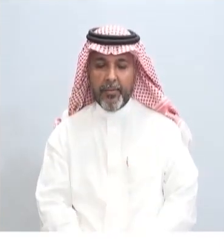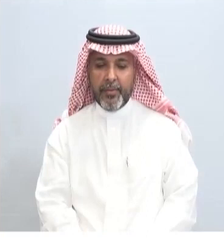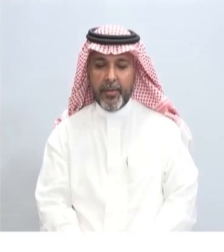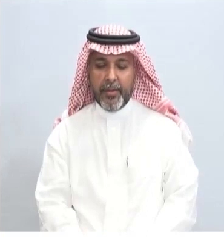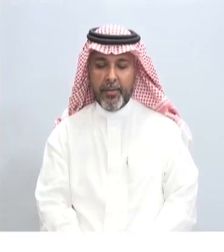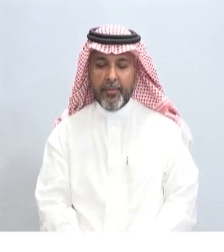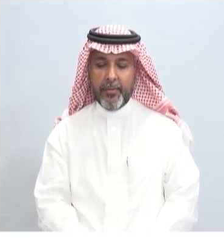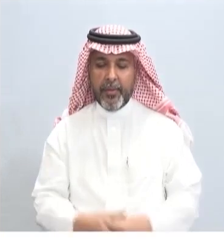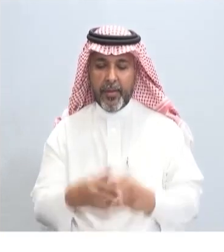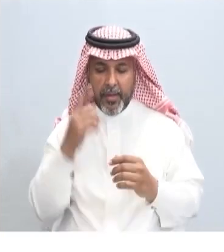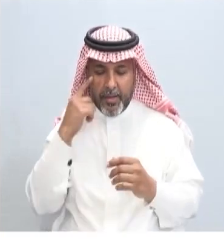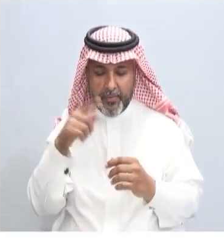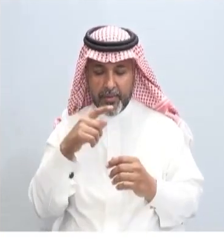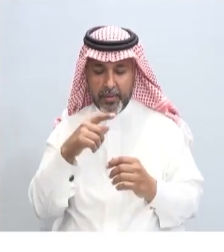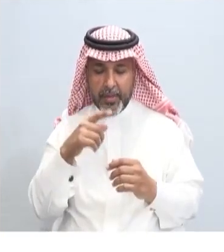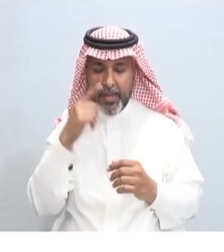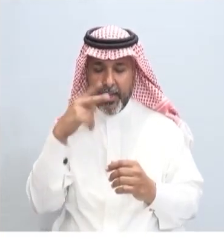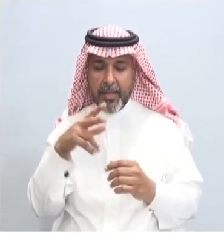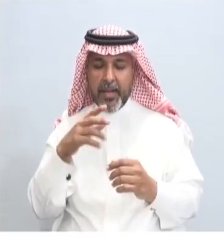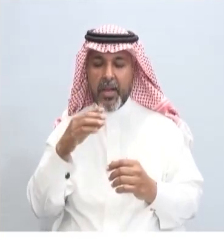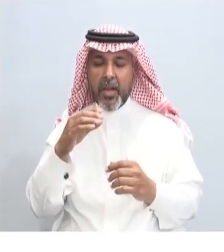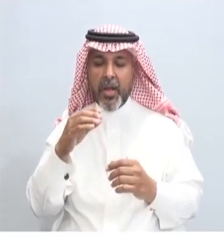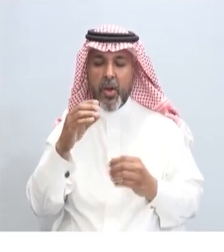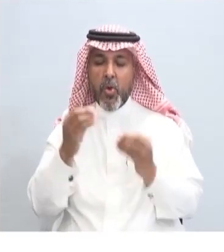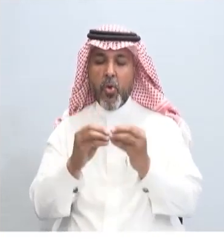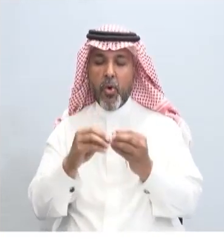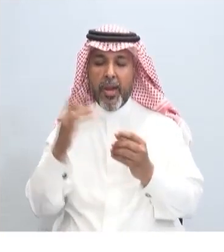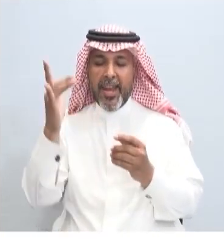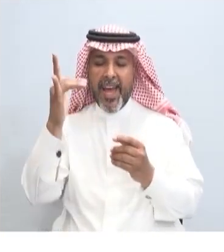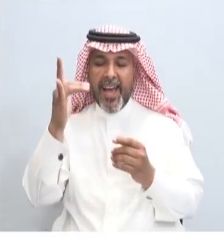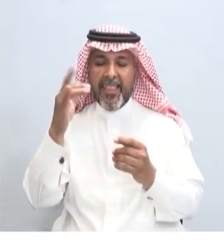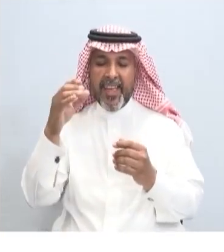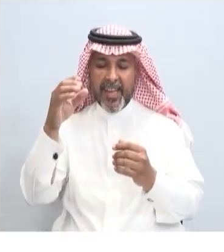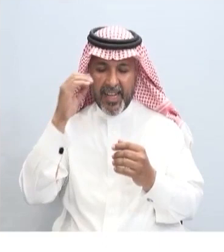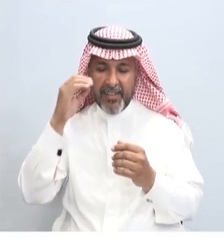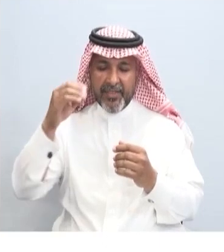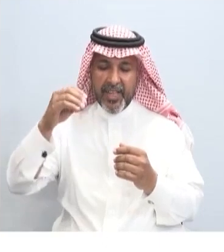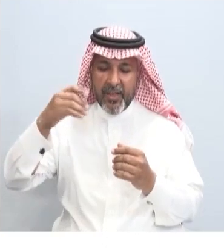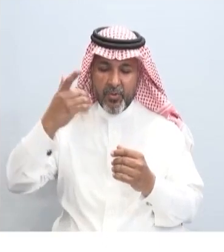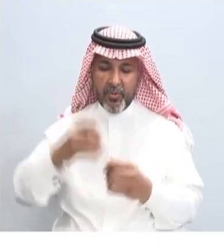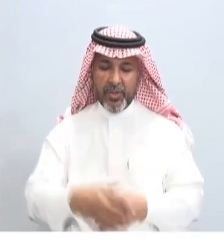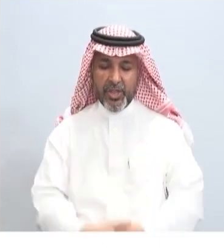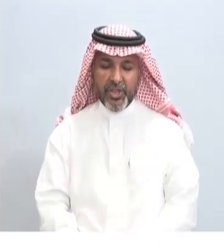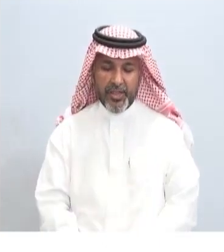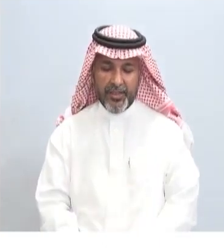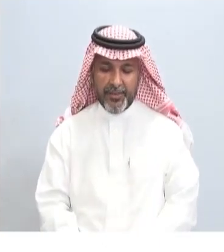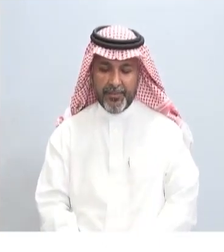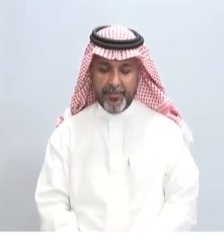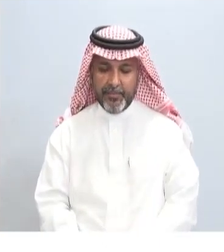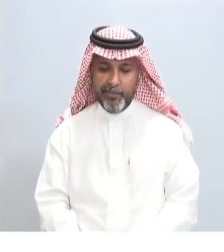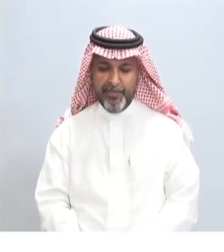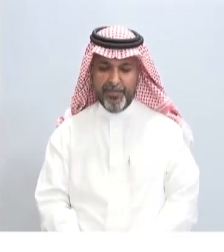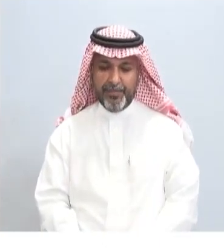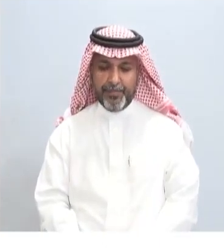الاولى خضراء ضرب احتمال ان تكون الثانيه خضراء فاحتمال ان تكون خضراء طبعا عندي انا كم بطاقه خضراء عندي خمسه من